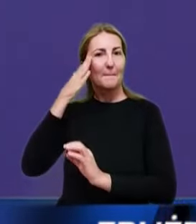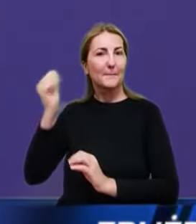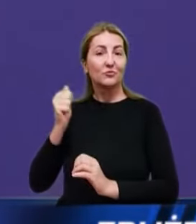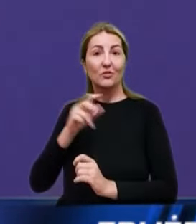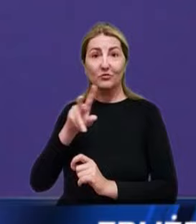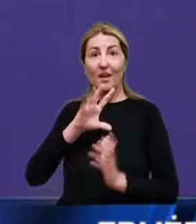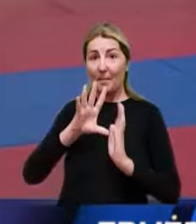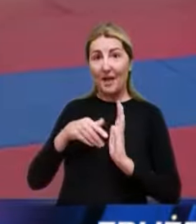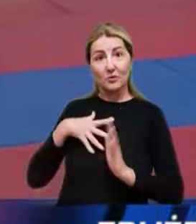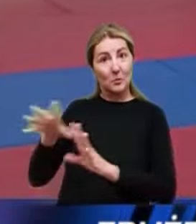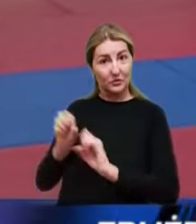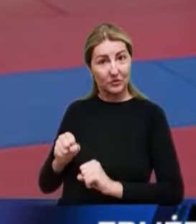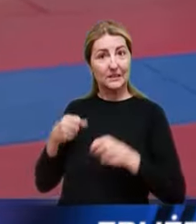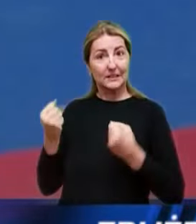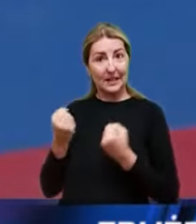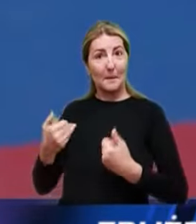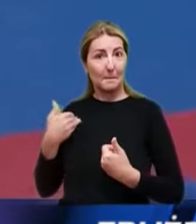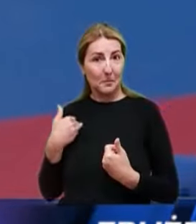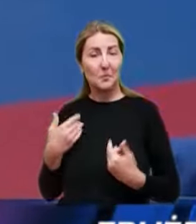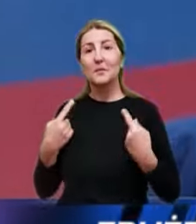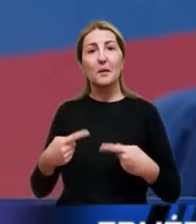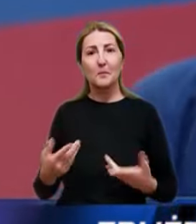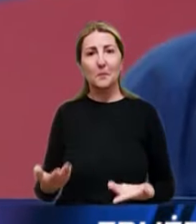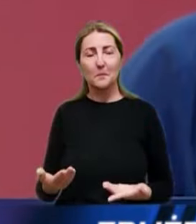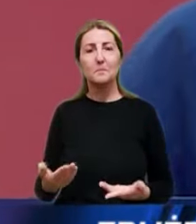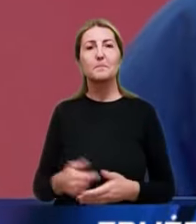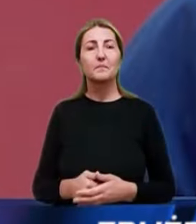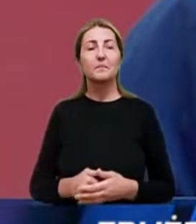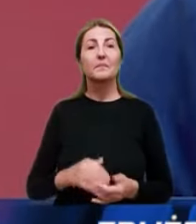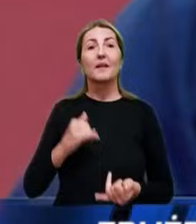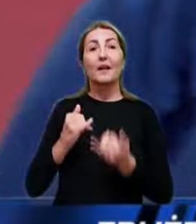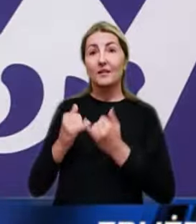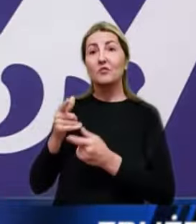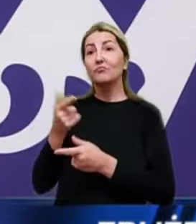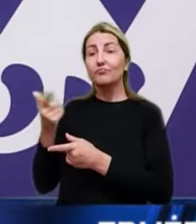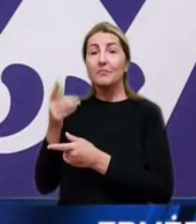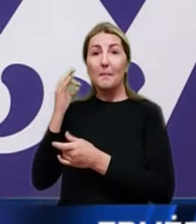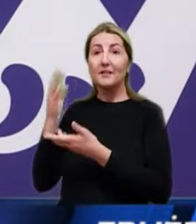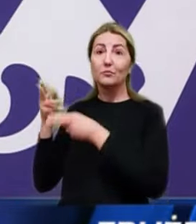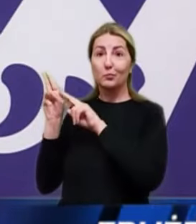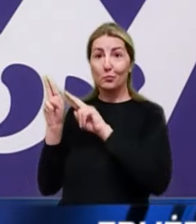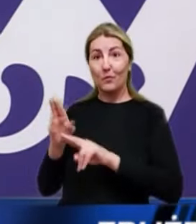Szczepańską wraz z Angeliką? Jak tylko panie będą chciały wrócić do Włocławka, to oczywiście